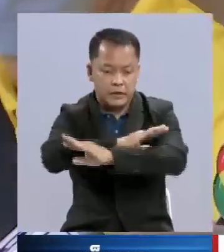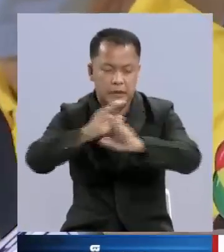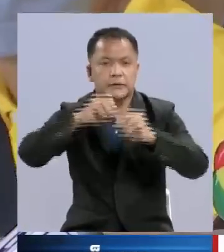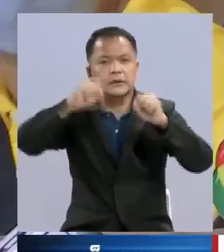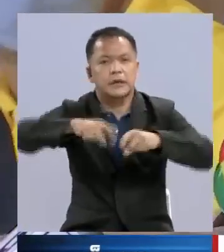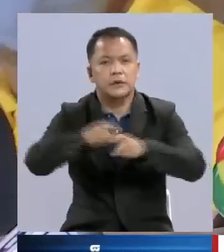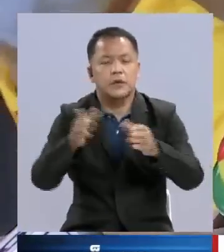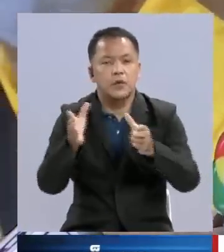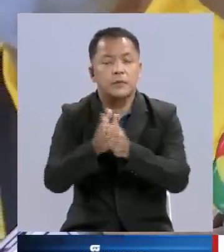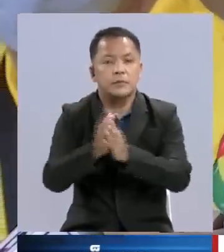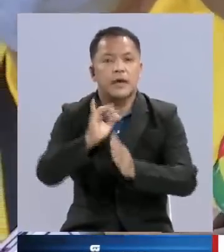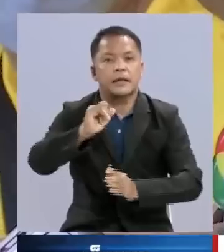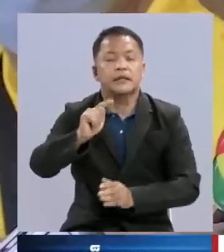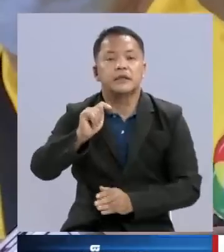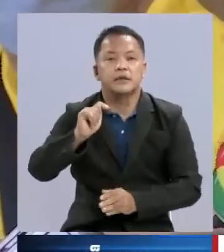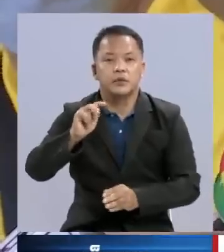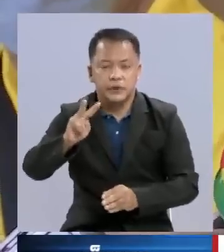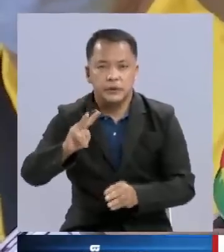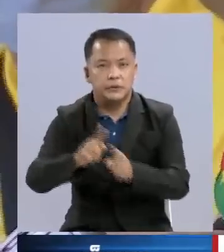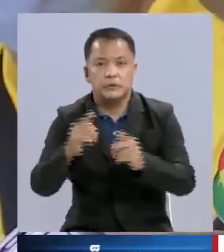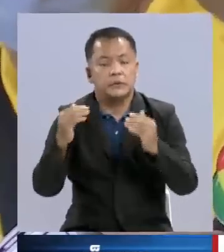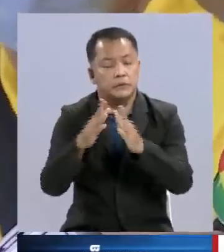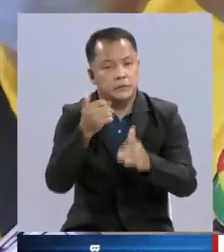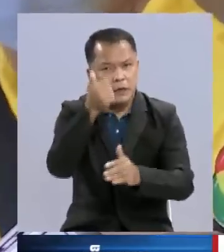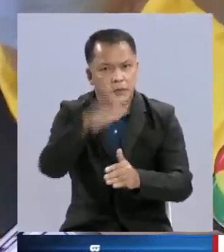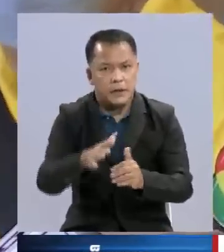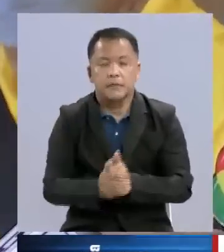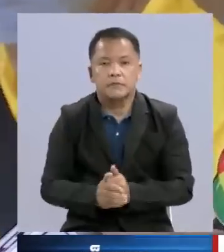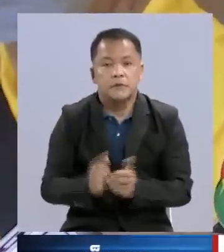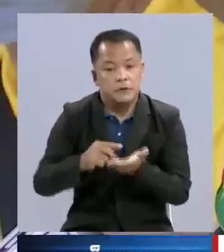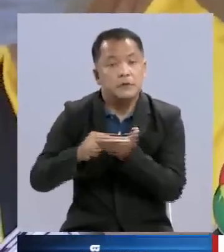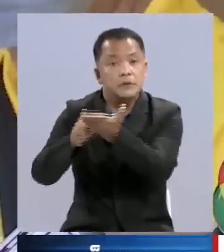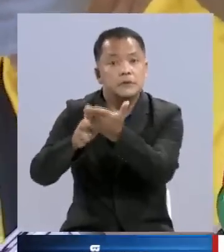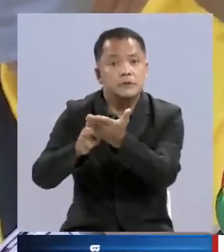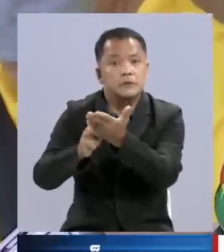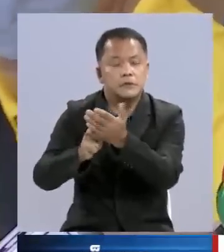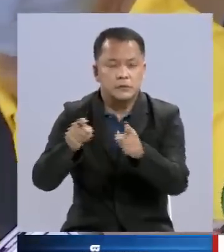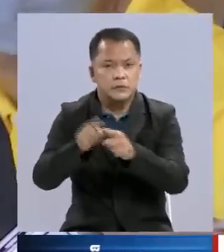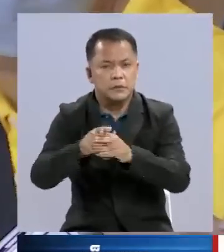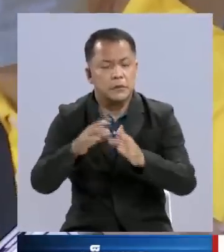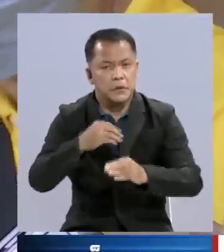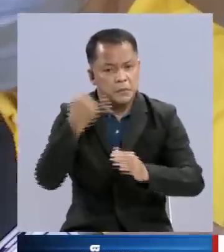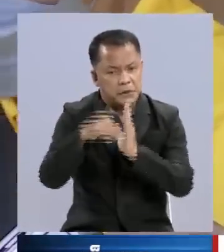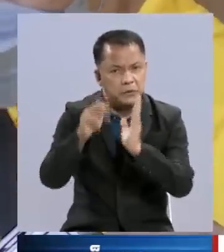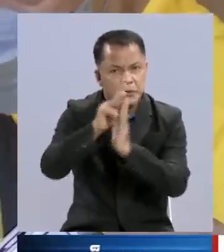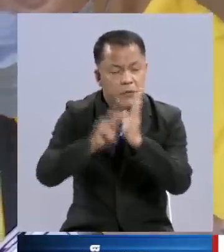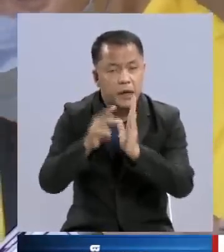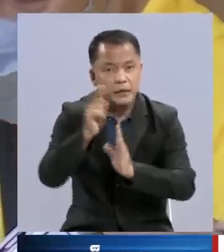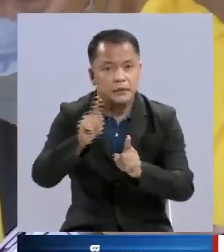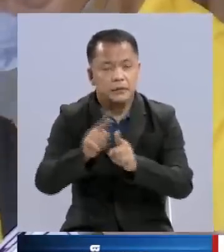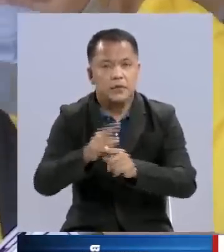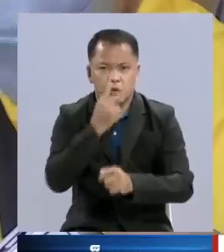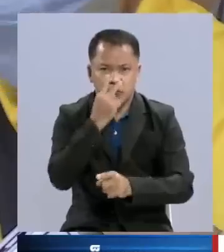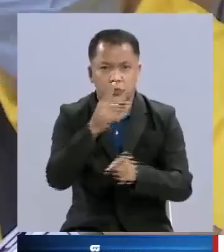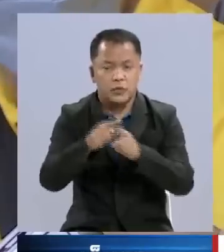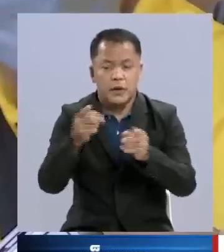าเข้าร่วมงานกับ ITV โดยไม่มีสิทธิ์หรือไม่เนี่ยไปยื่นว่าไอ้เรื่องเนี้ยมันชอบด้วยกฎหมายไหมแล้วก็ไปม